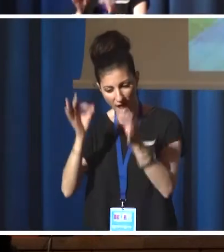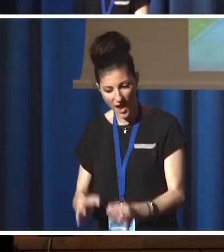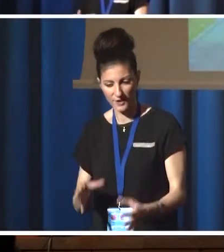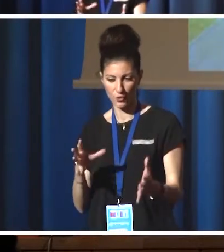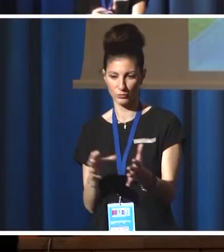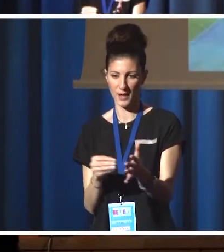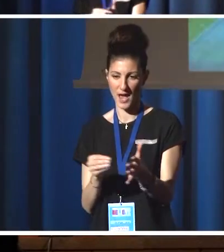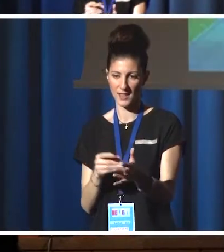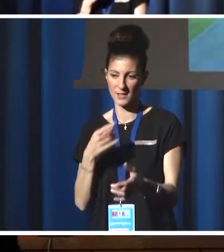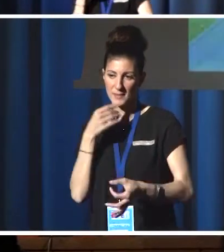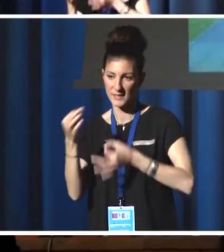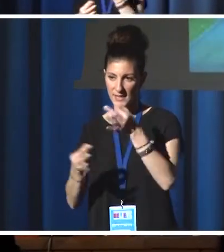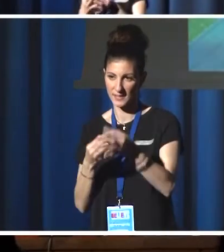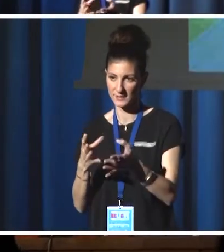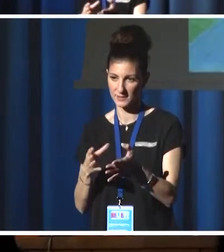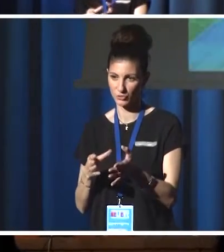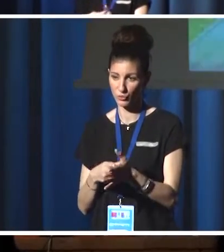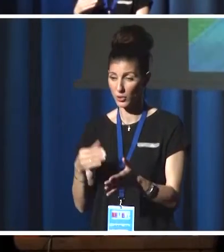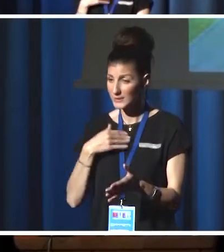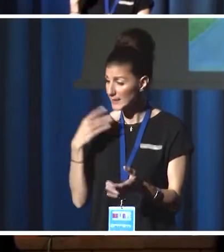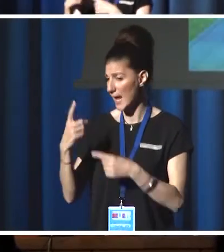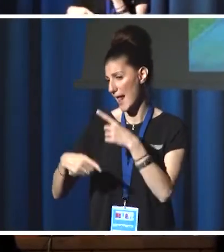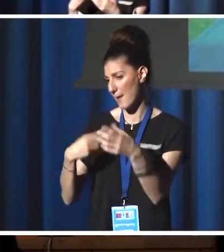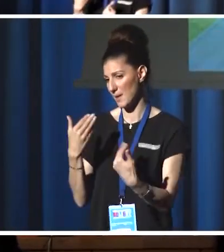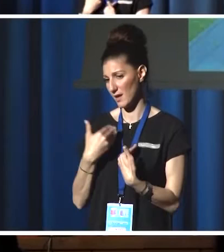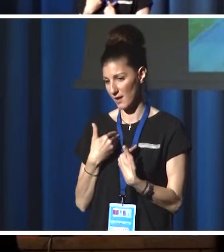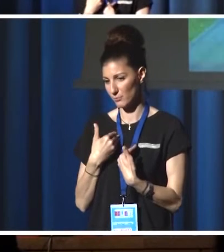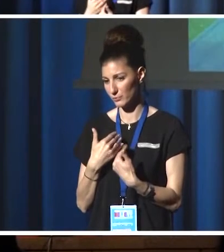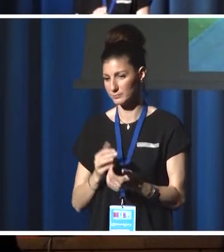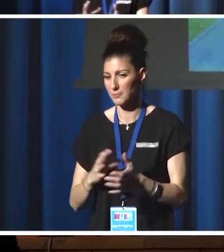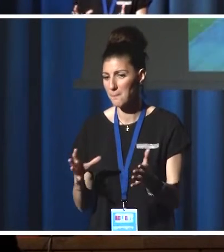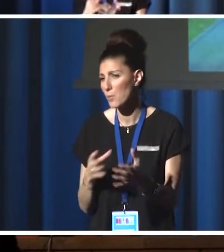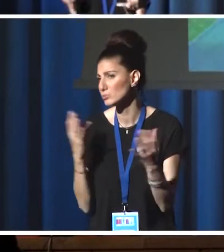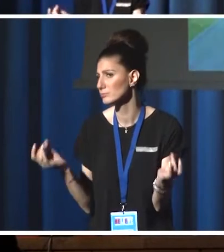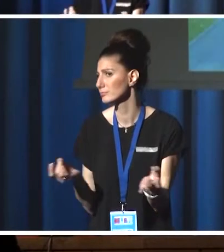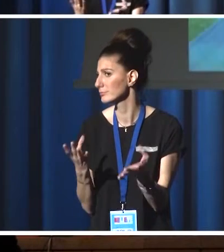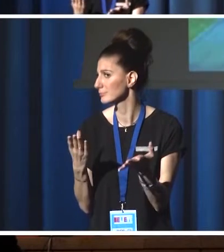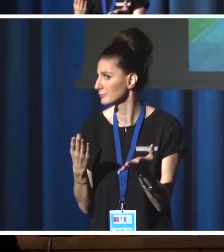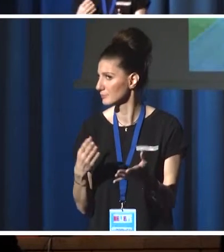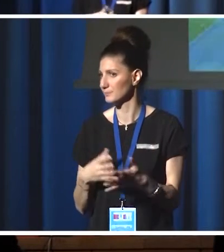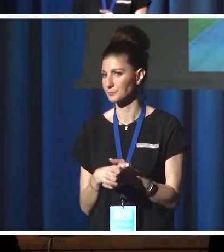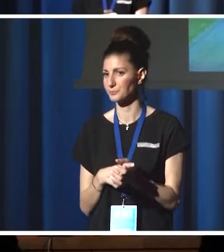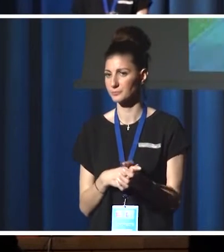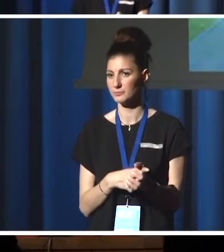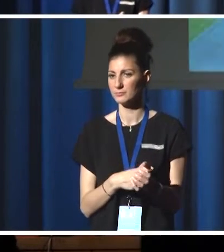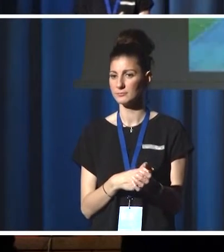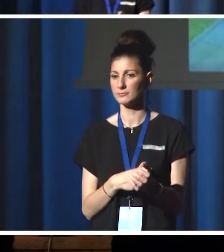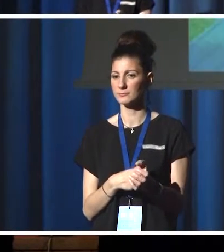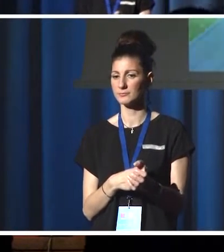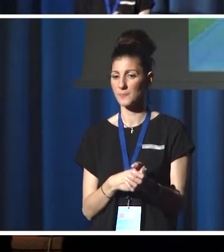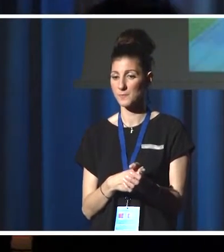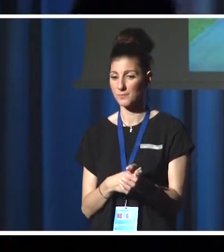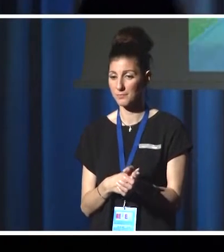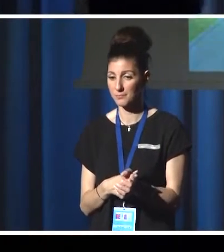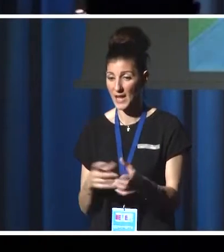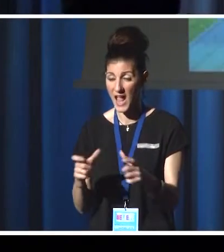συγκεκριμένα από τη δική μου την εμπειρία και τα βιώματα πώς έτυχε στη δική μου οικογένεια